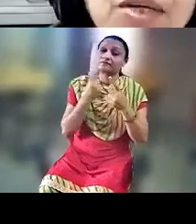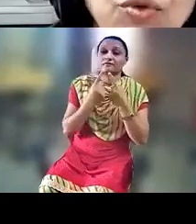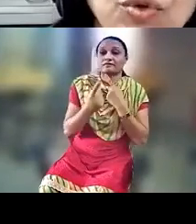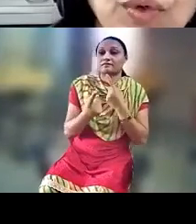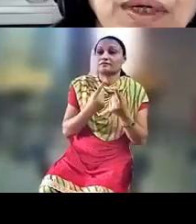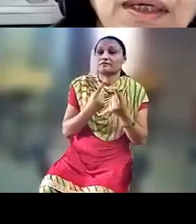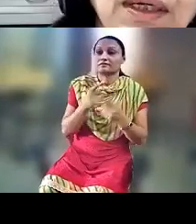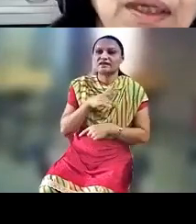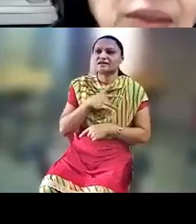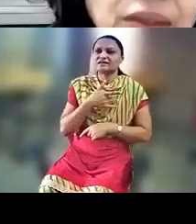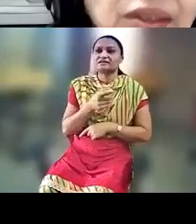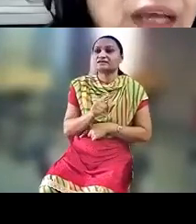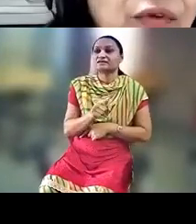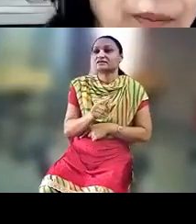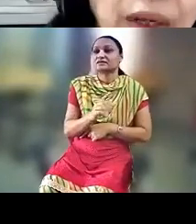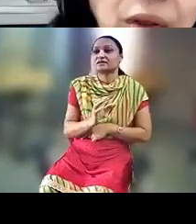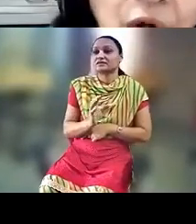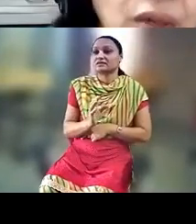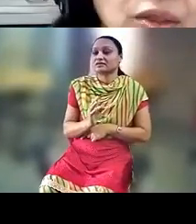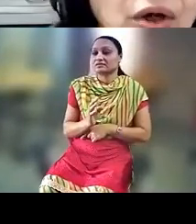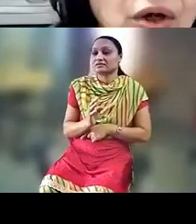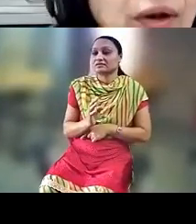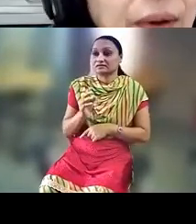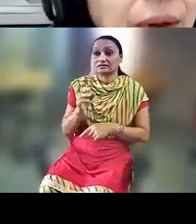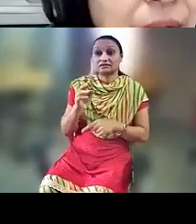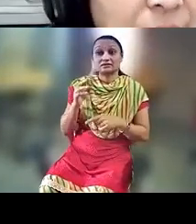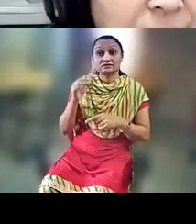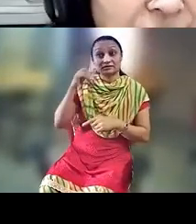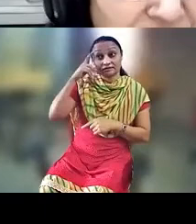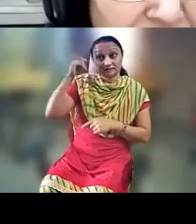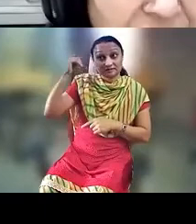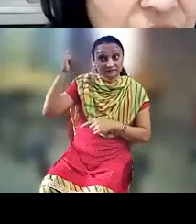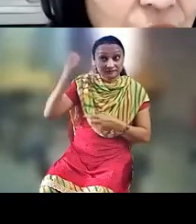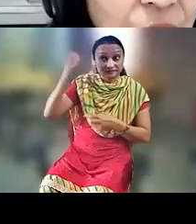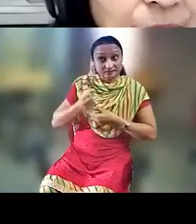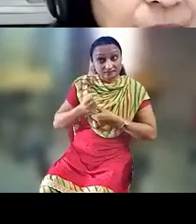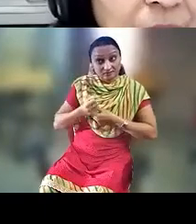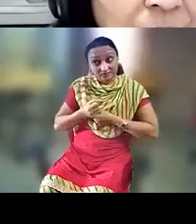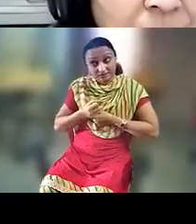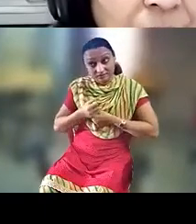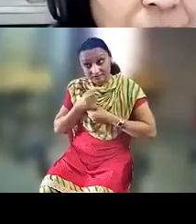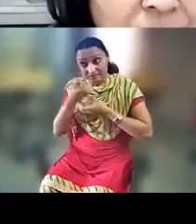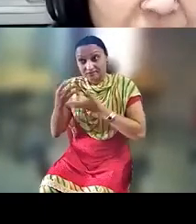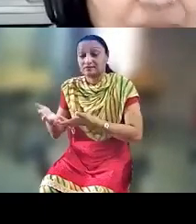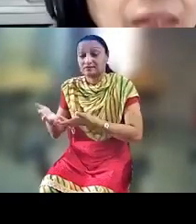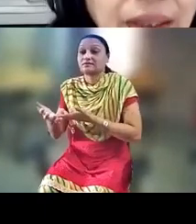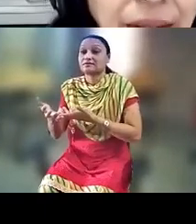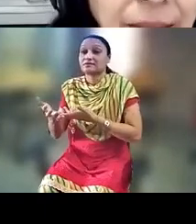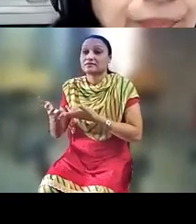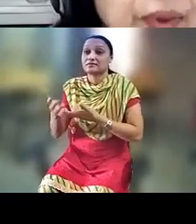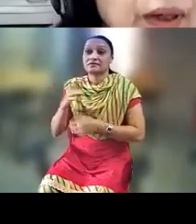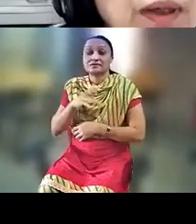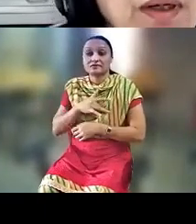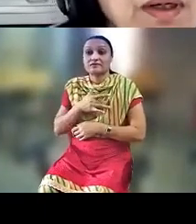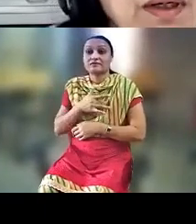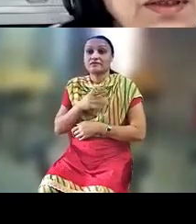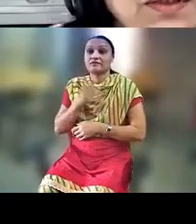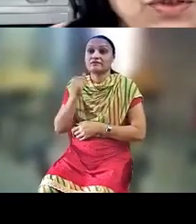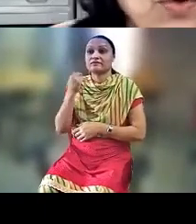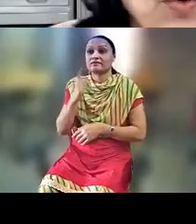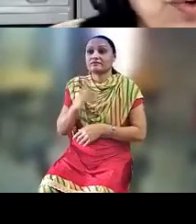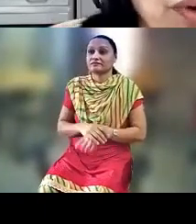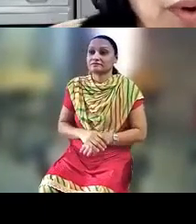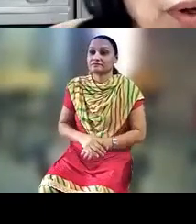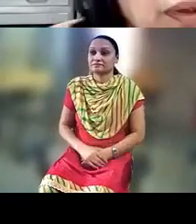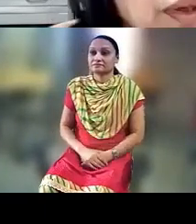कैसा महसूस हो रहा है, जिससे कि वो अपने थॉट्स और फीलिंग्स को समझ सके।